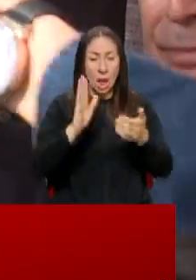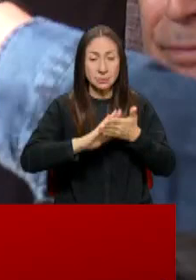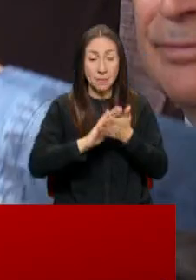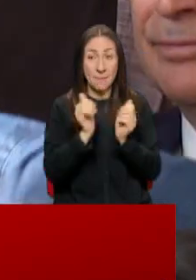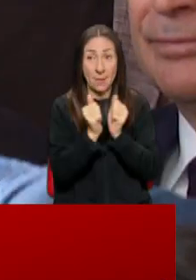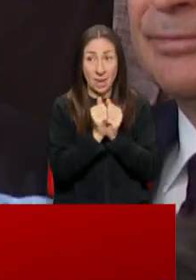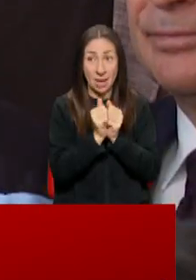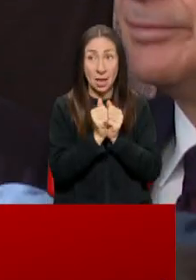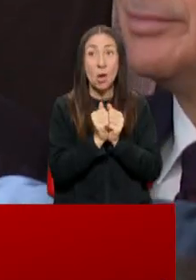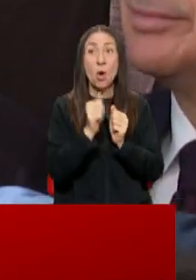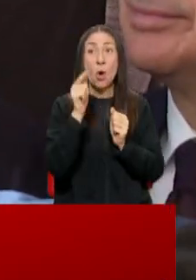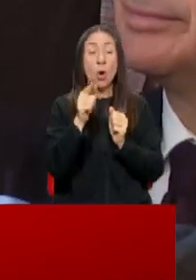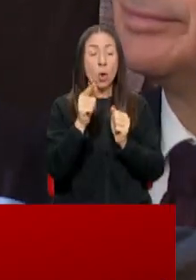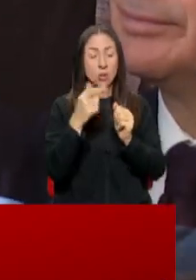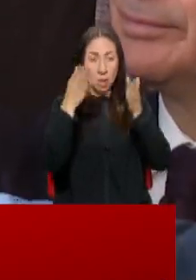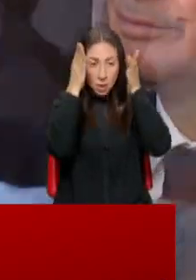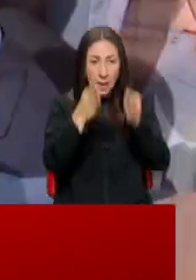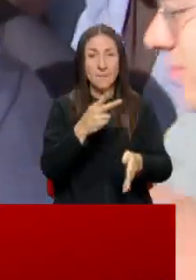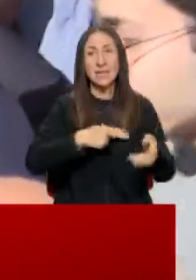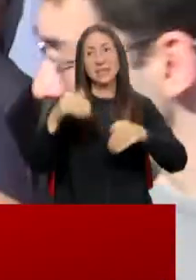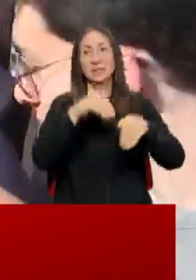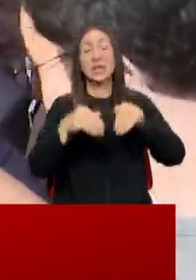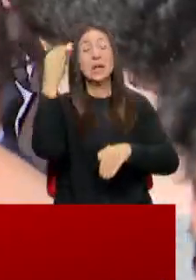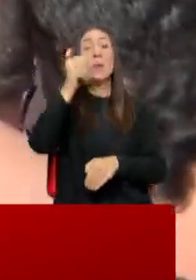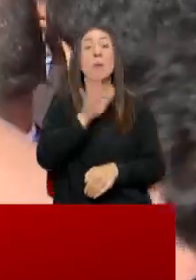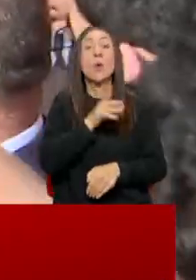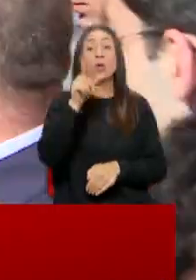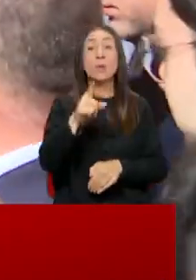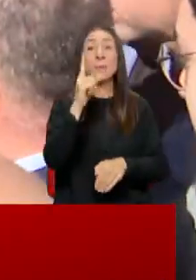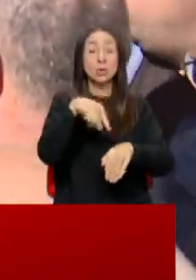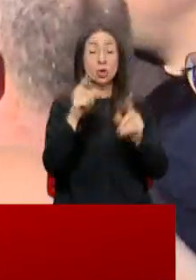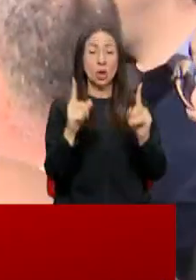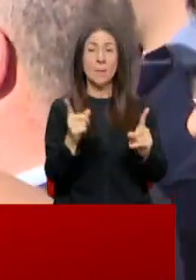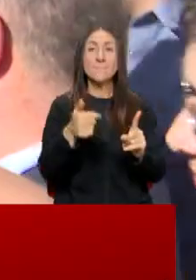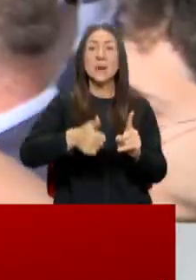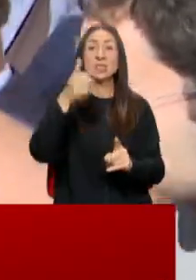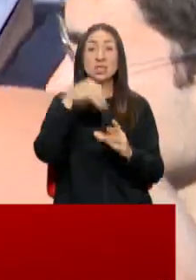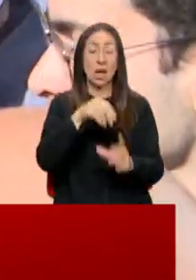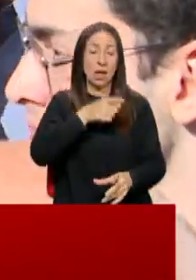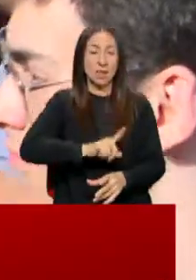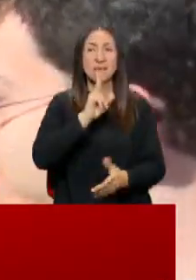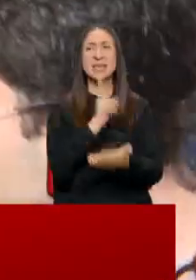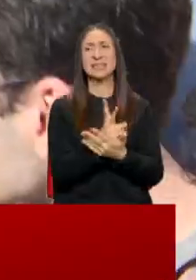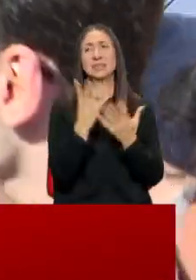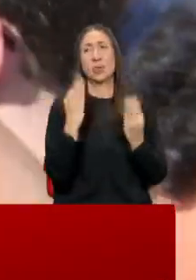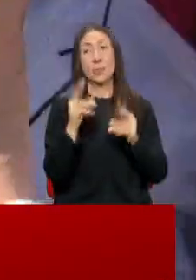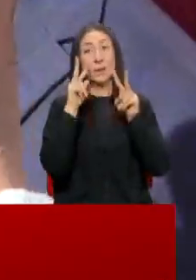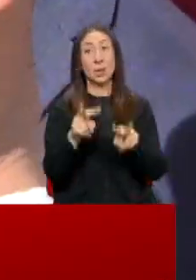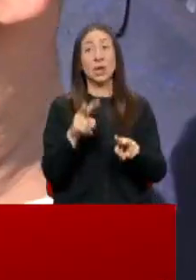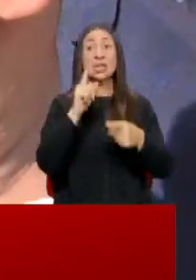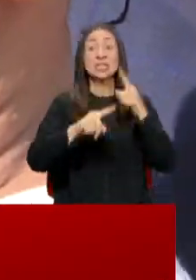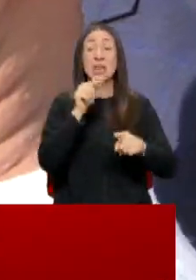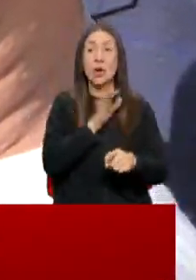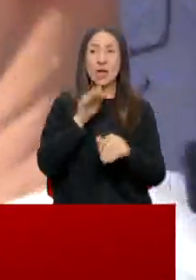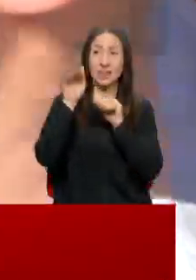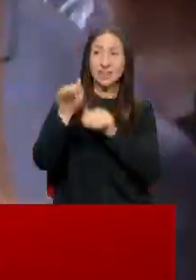beraber odağımız artık yerel seçim. Ekrem İmamoğlu'nun bir dönem daha başkanlık için adaylığına kesin gözüyle bakılıyor.